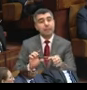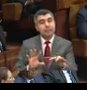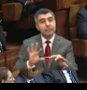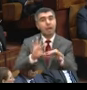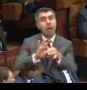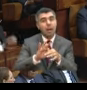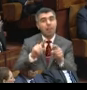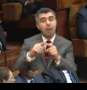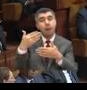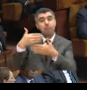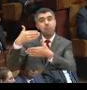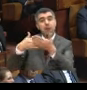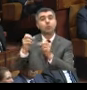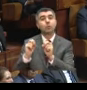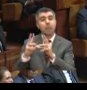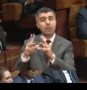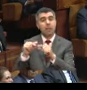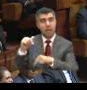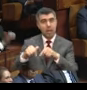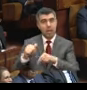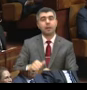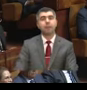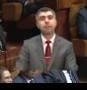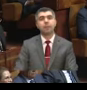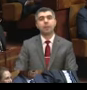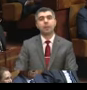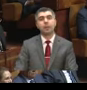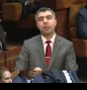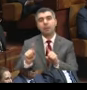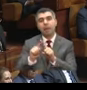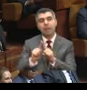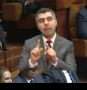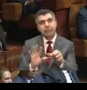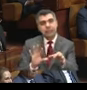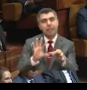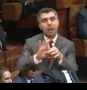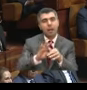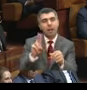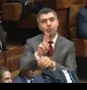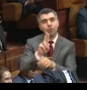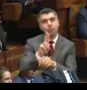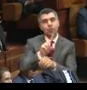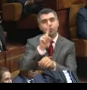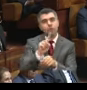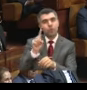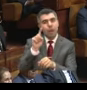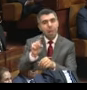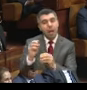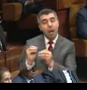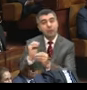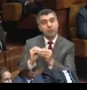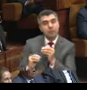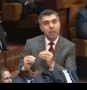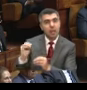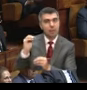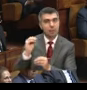تبنى، وبالتالي يمكن في اطار اتفاقيات الشراكه مع الجماعه الترابيه يمكن نخرجوا نرفعوا النسبه، لان كنا في